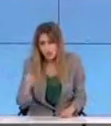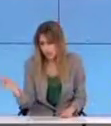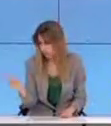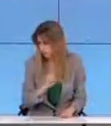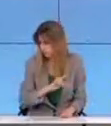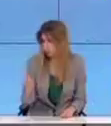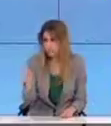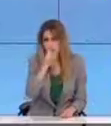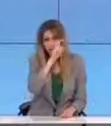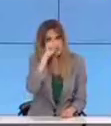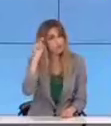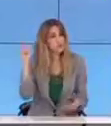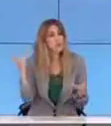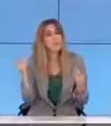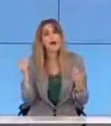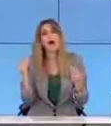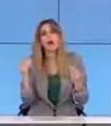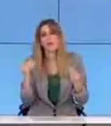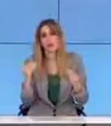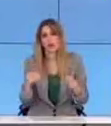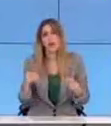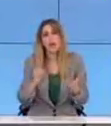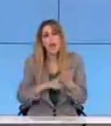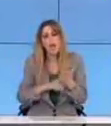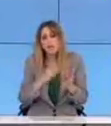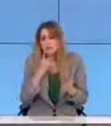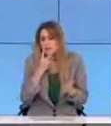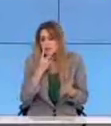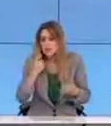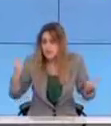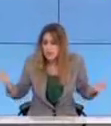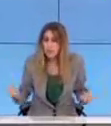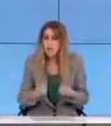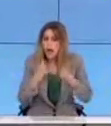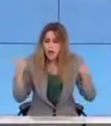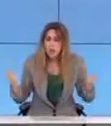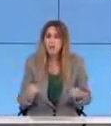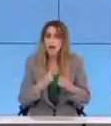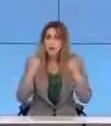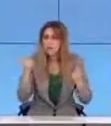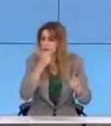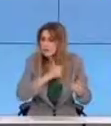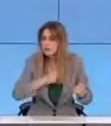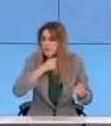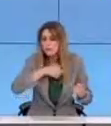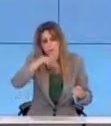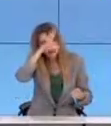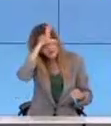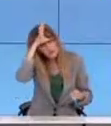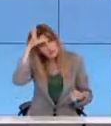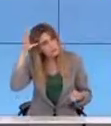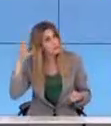μιας σκληρής δουλειάς και γνωρίζω επίσης ότι η άψογη συνεργασία που είχατε όλα αυτά τα χρόνια με την